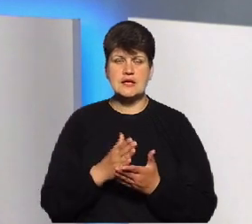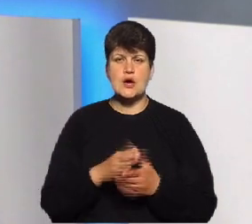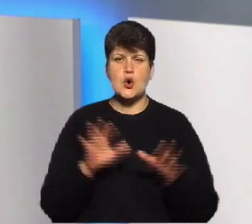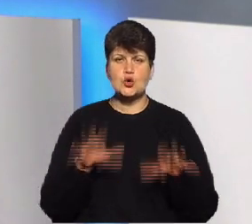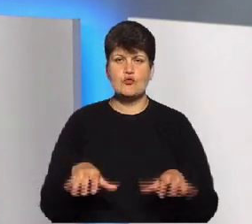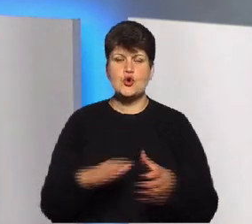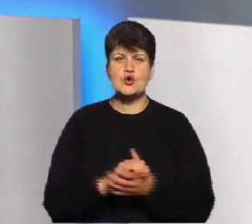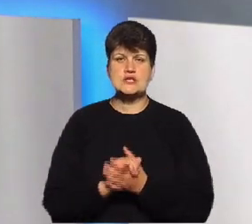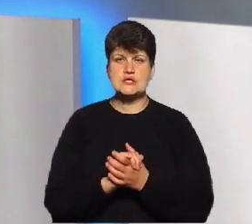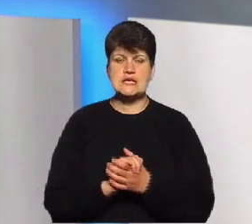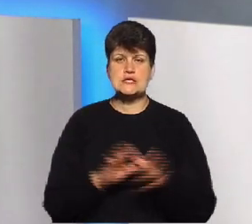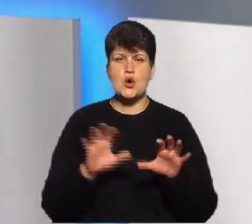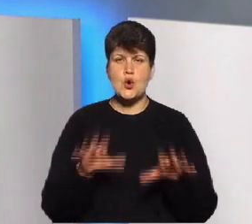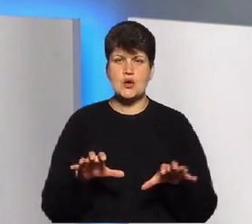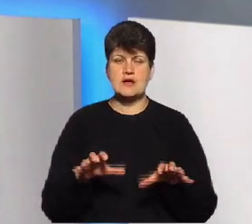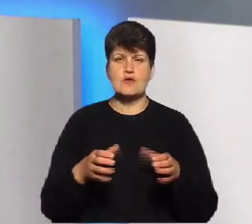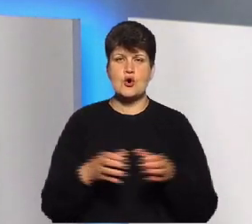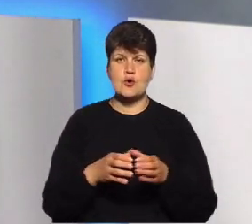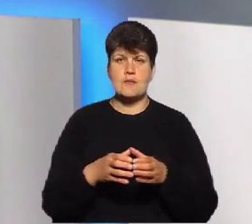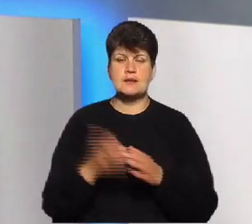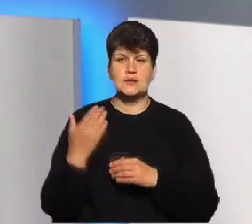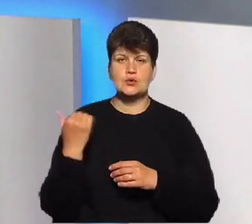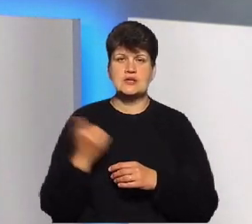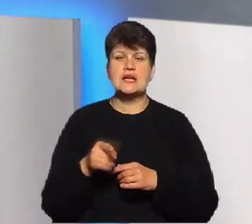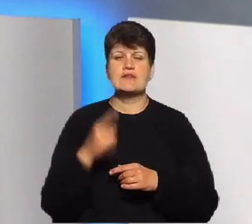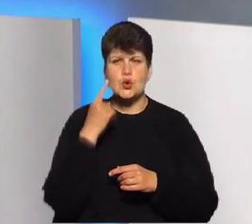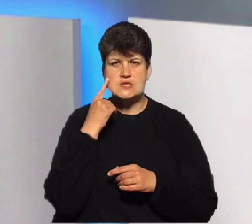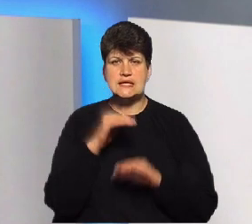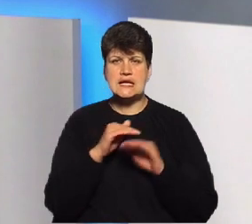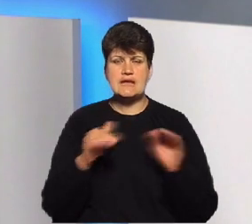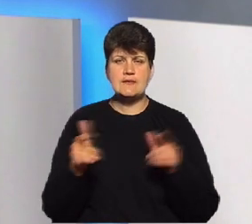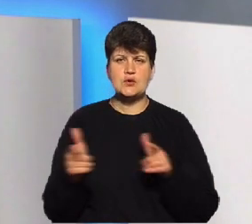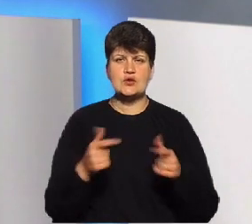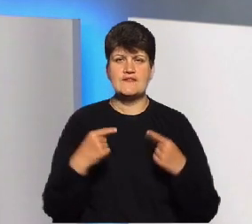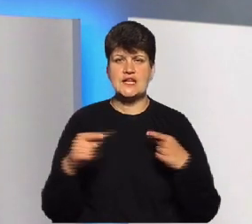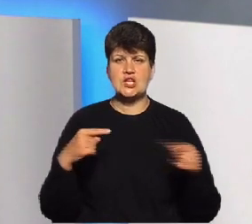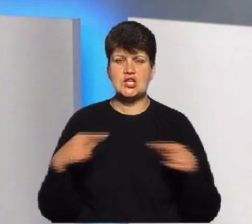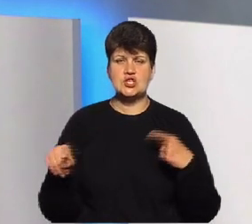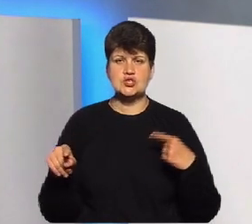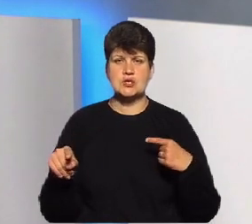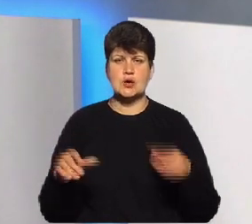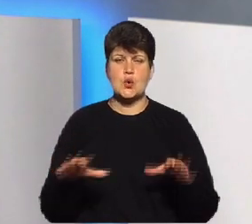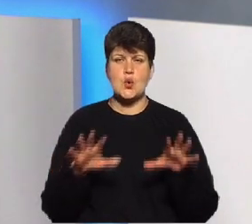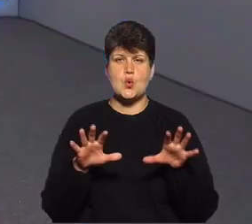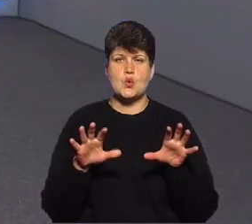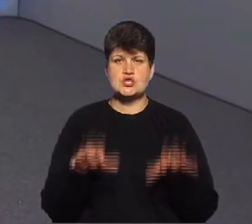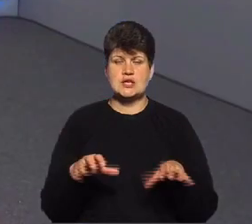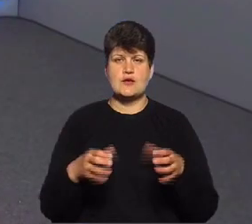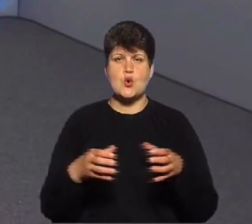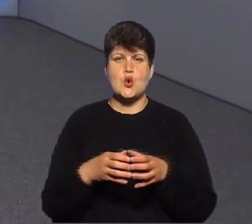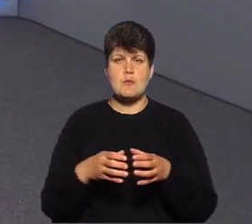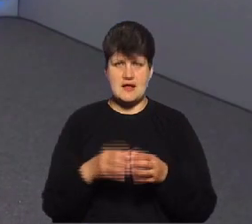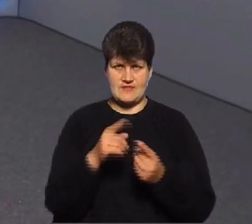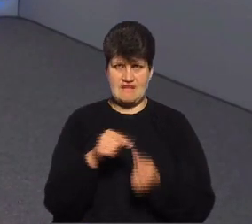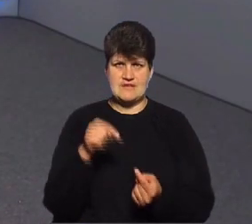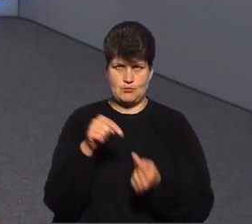так, на Тернопільщині. Так, минулого тижня. Як оцінюєте рівень підготовки от інших очільників громад взагалі, чи вони відповідають своїй посаді